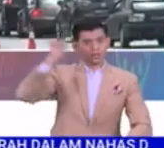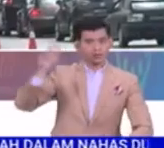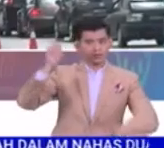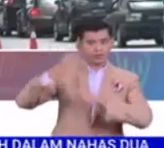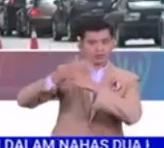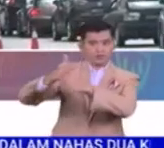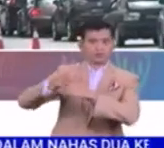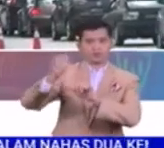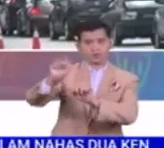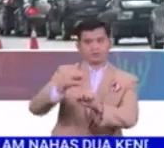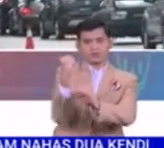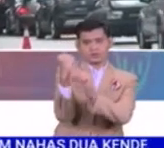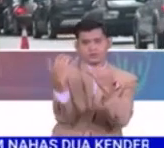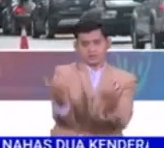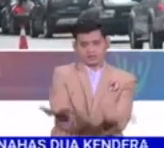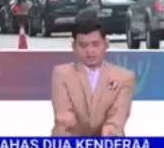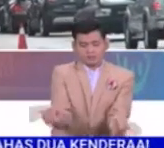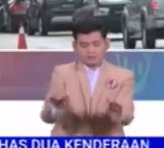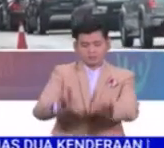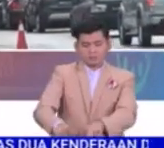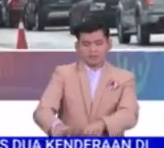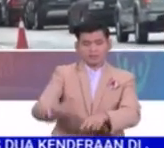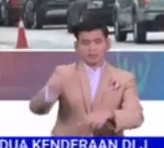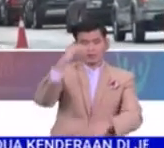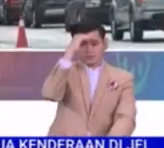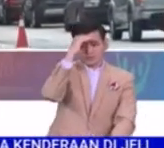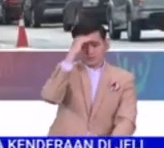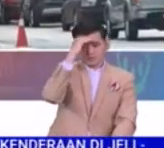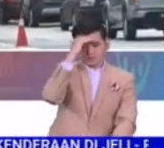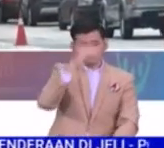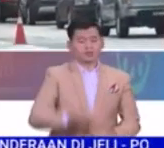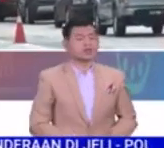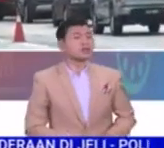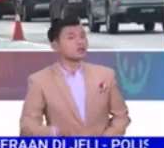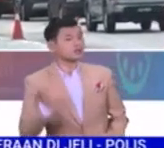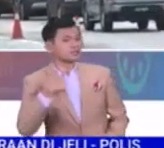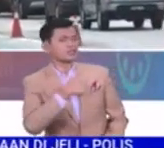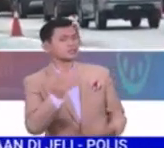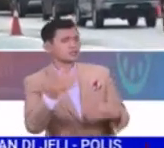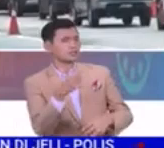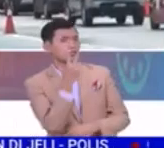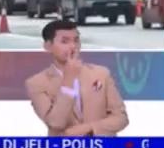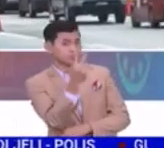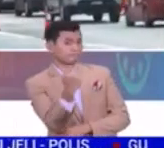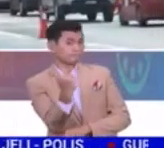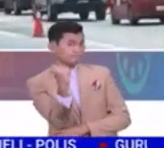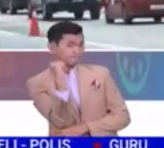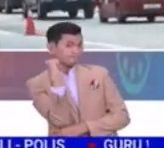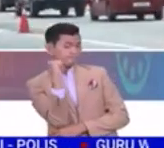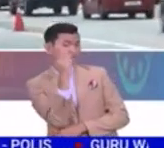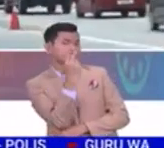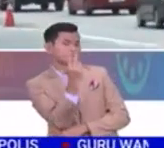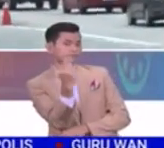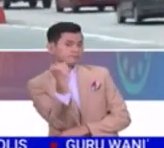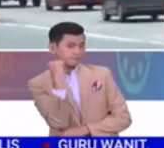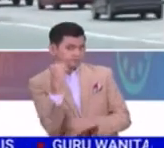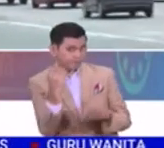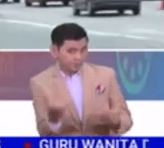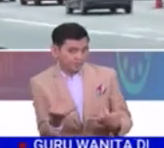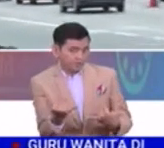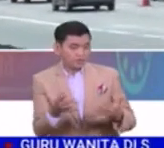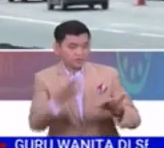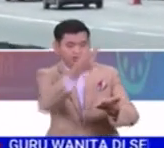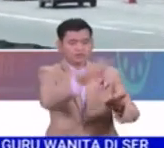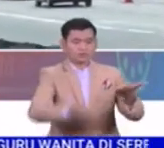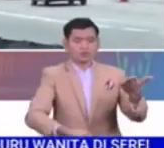keadaan semasa trafik sekarang di Johor. Okey, seperti yang kita dapat lihat di belakang kita, ini adalah Tol